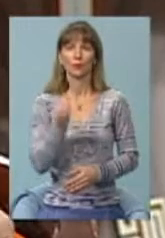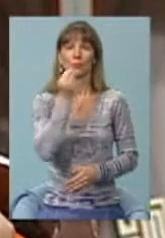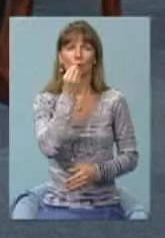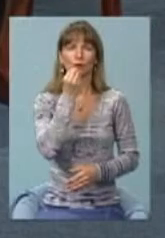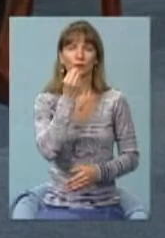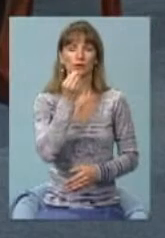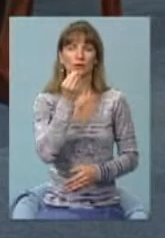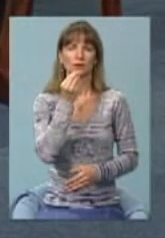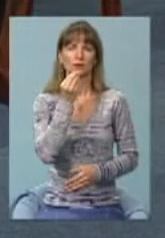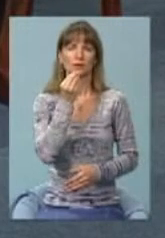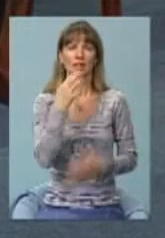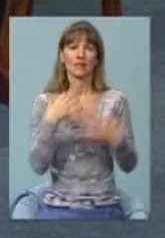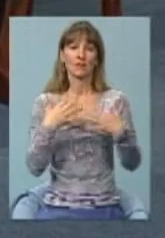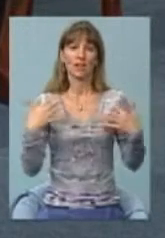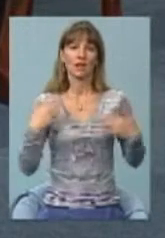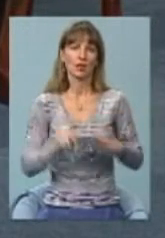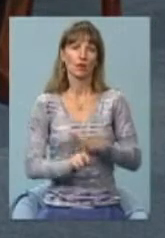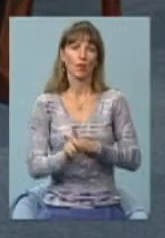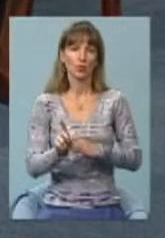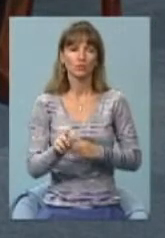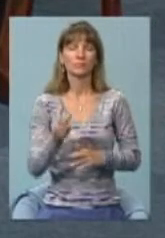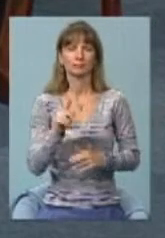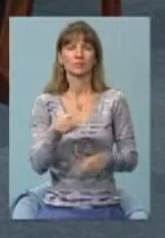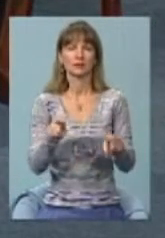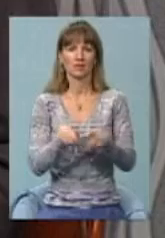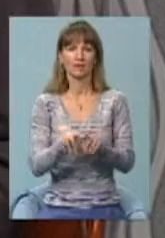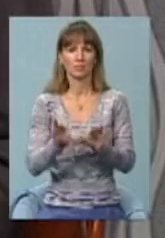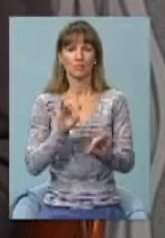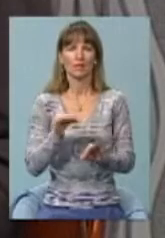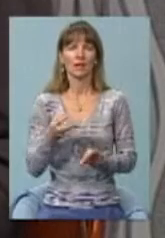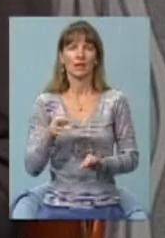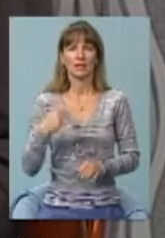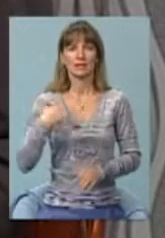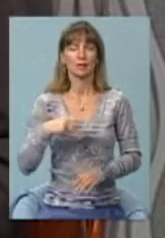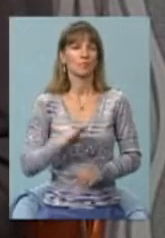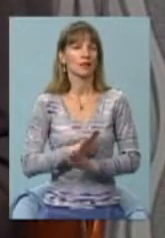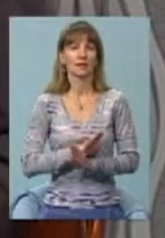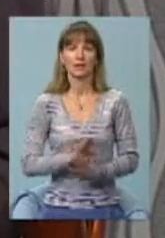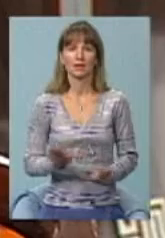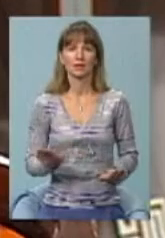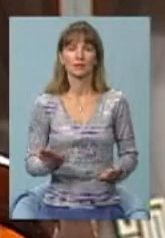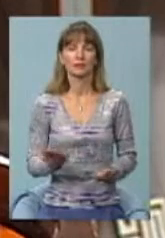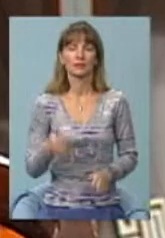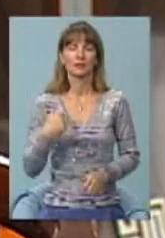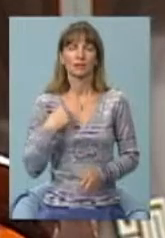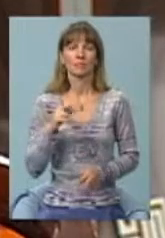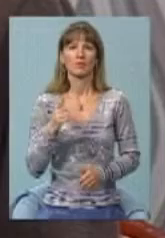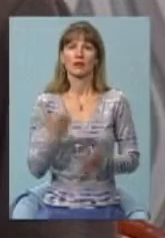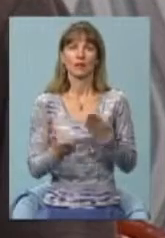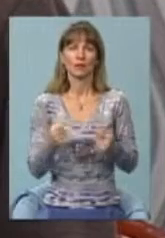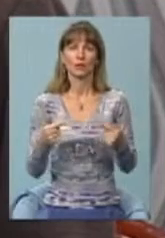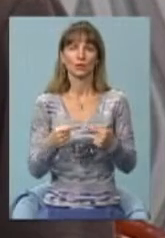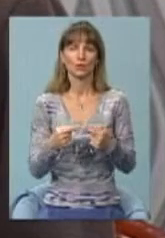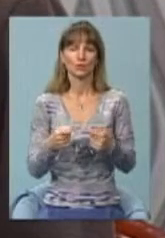продукти тваринного походження. Ну, а взагалі, ти б таки прийняла такий раціон для себе? Ні. Ні. Я б, напевно, теж не прийняла.